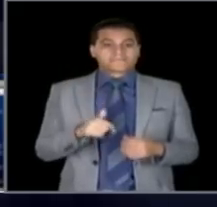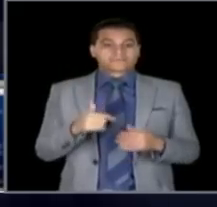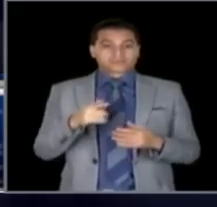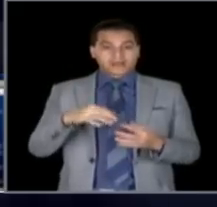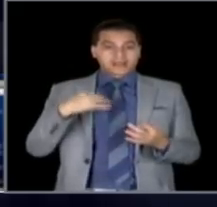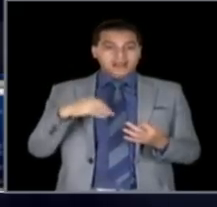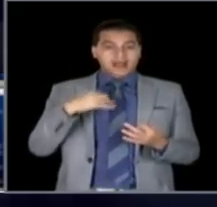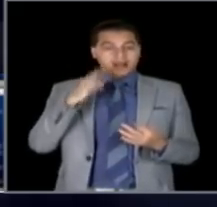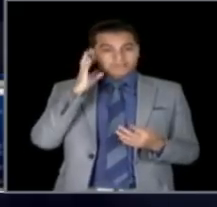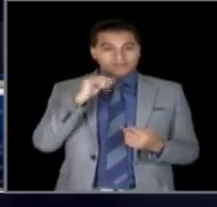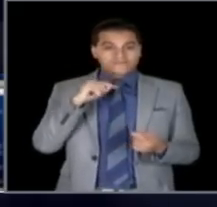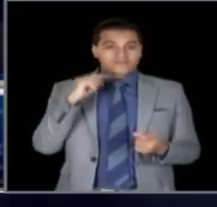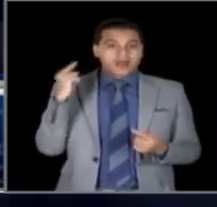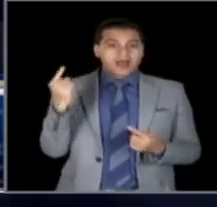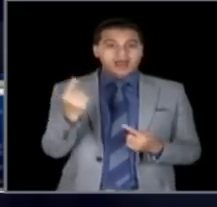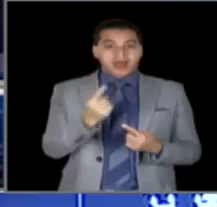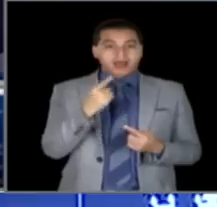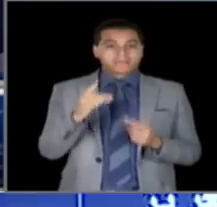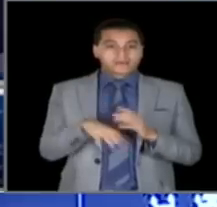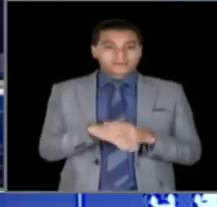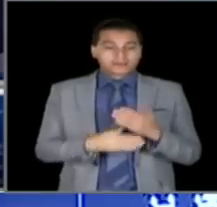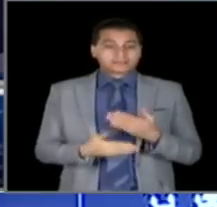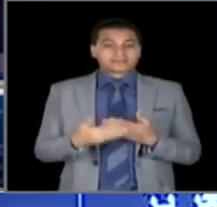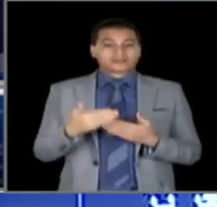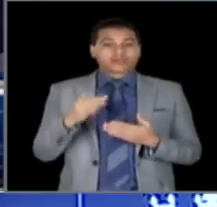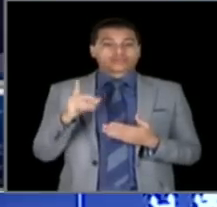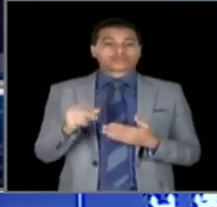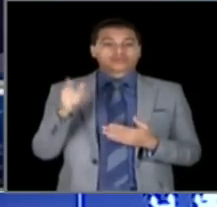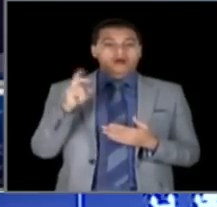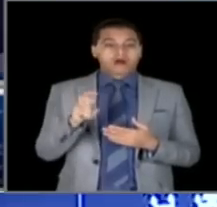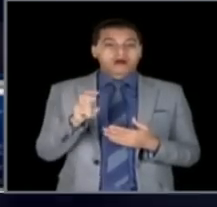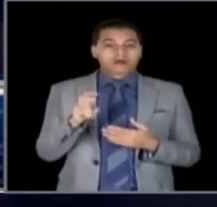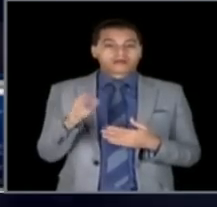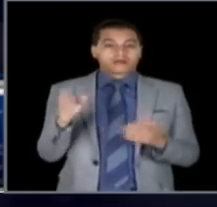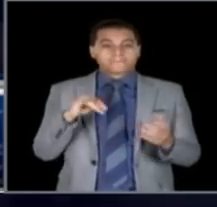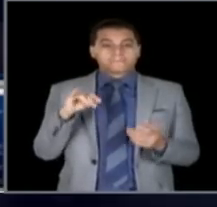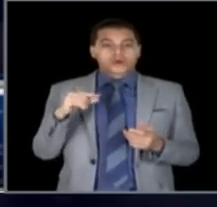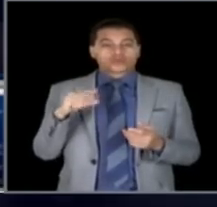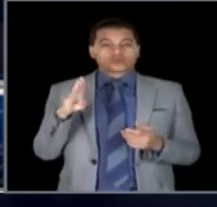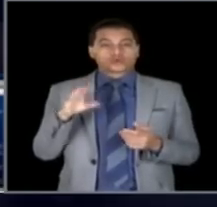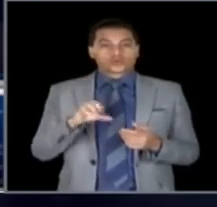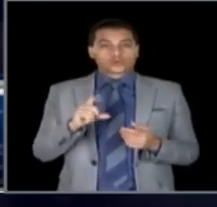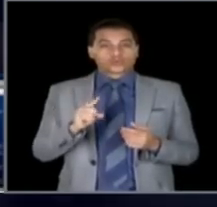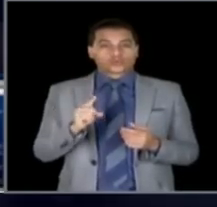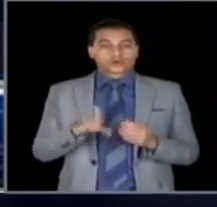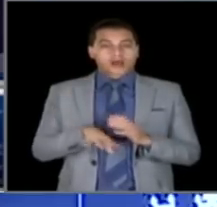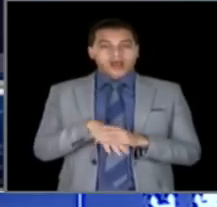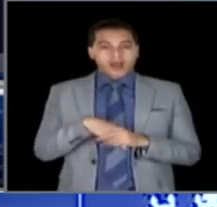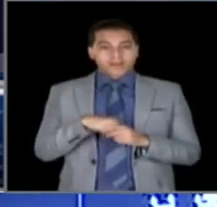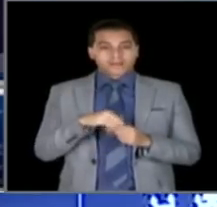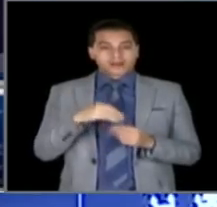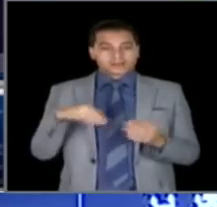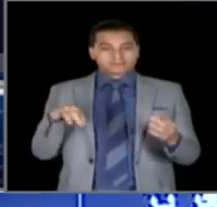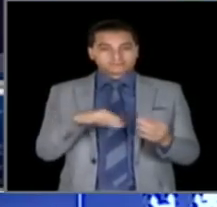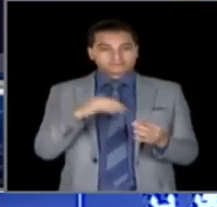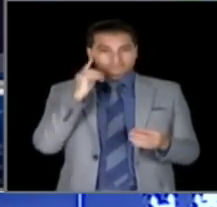ده لحن عالمي أعاد توزيعه طارق مدكور، ومن كلمات عادل عمر.